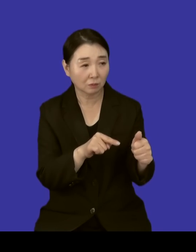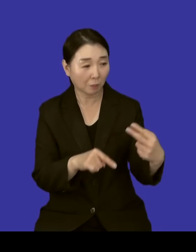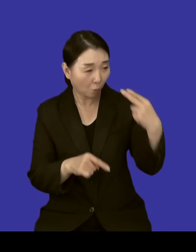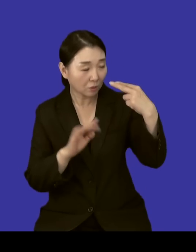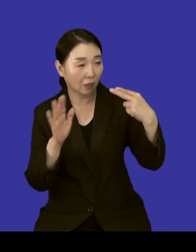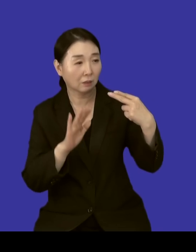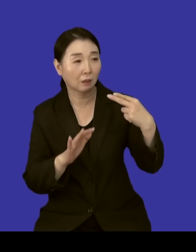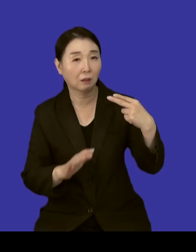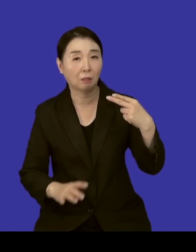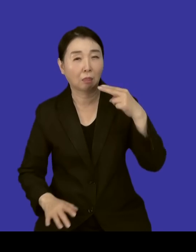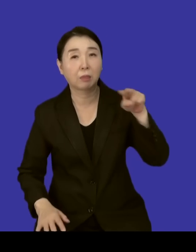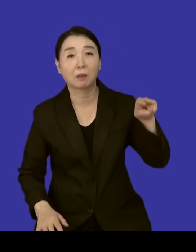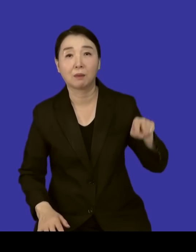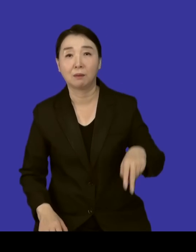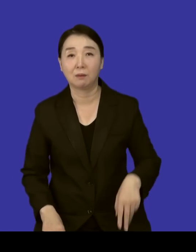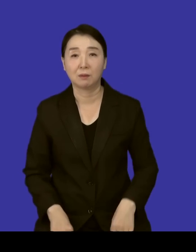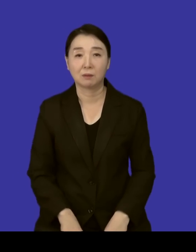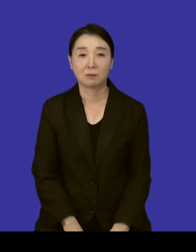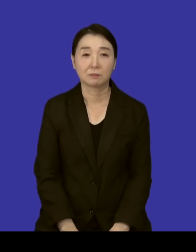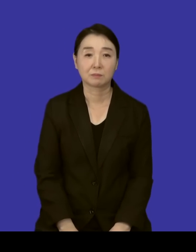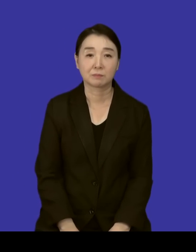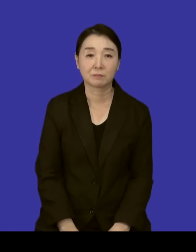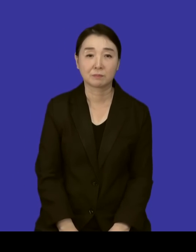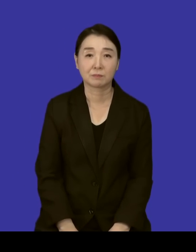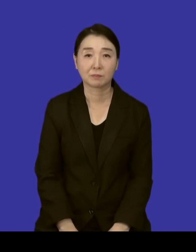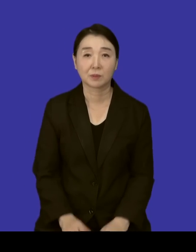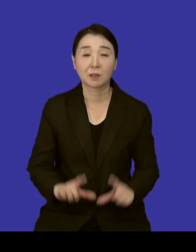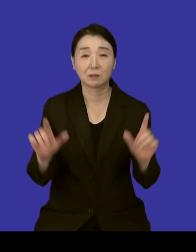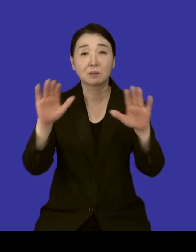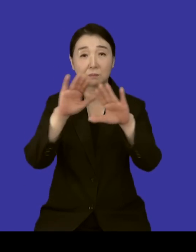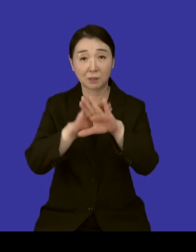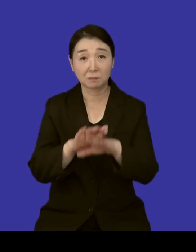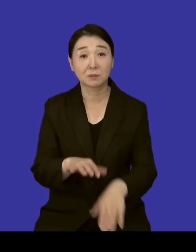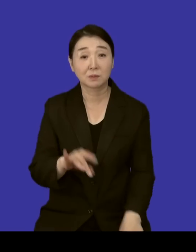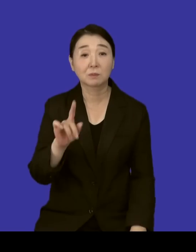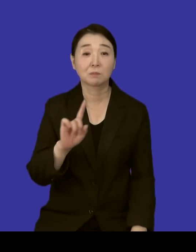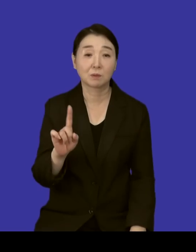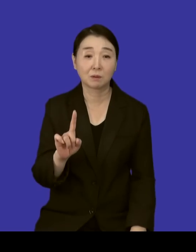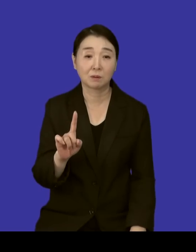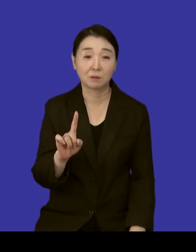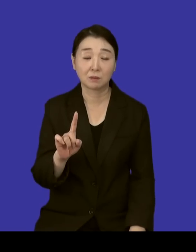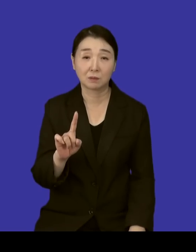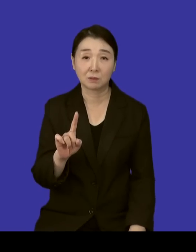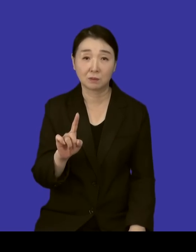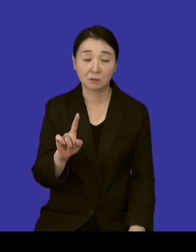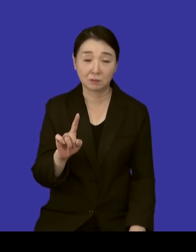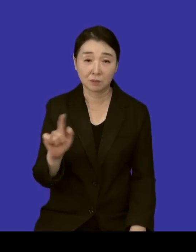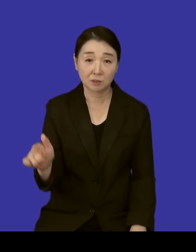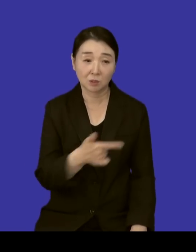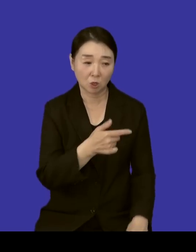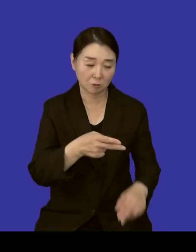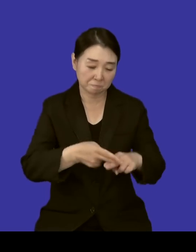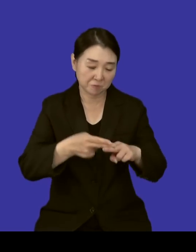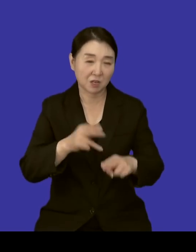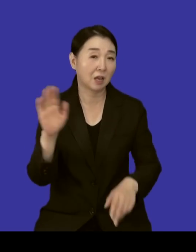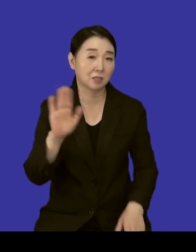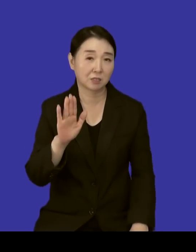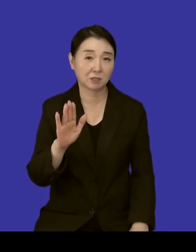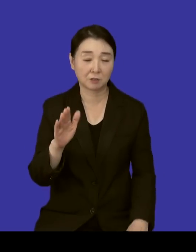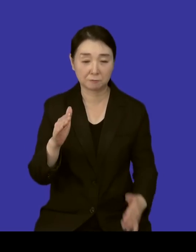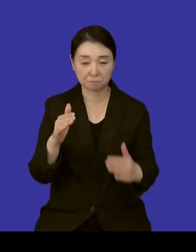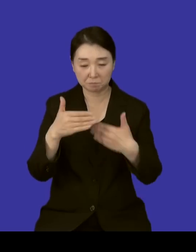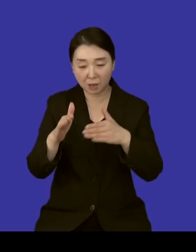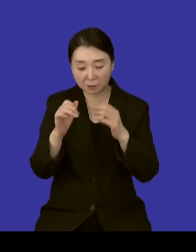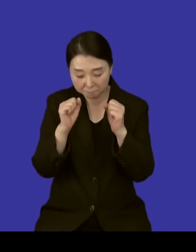보는 거예요. 예. 그래서 제가 그날 저녁에 처음으로 저녁 차리러 안 나갔어요. 잘했어요. 방에서